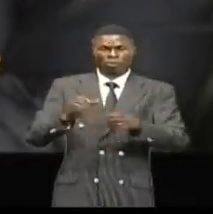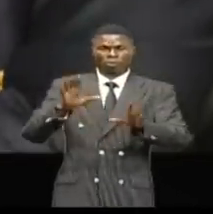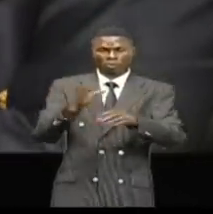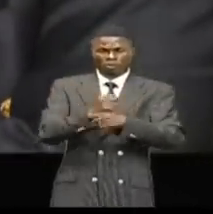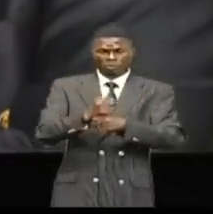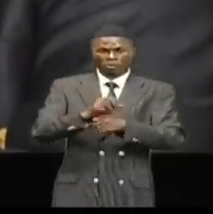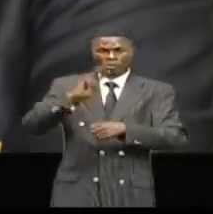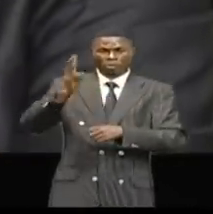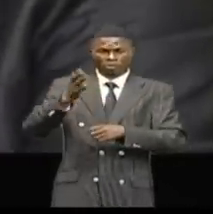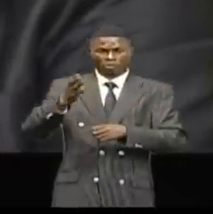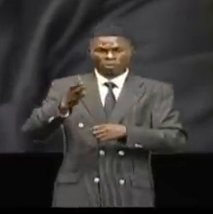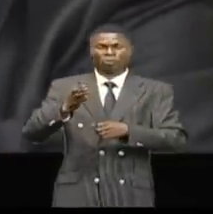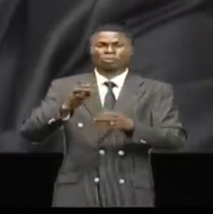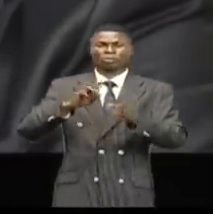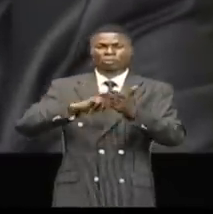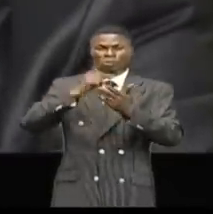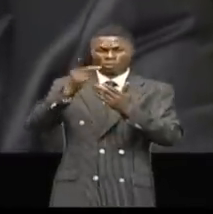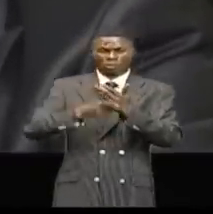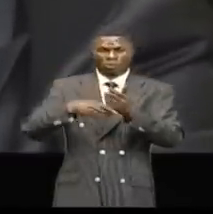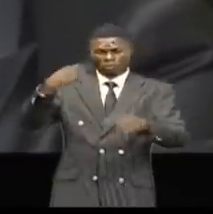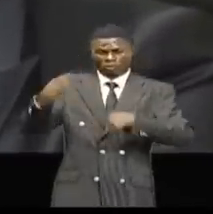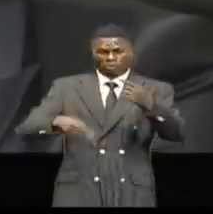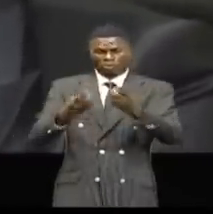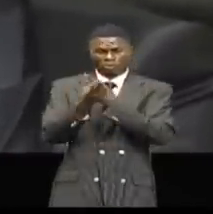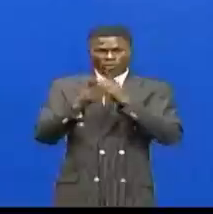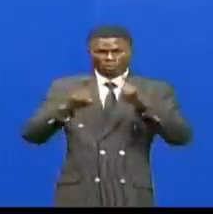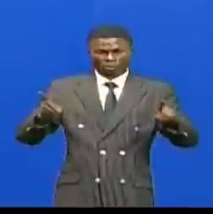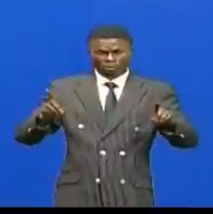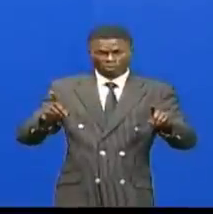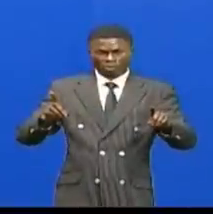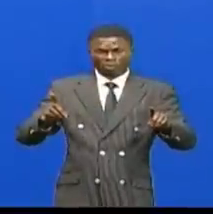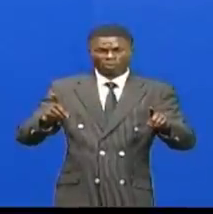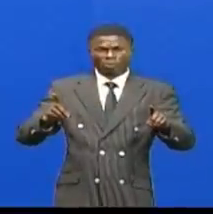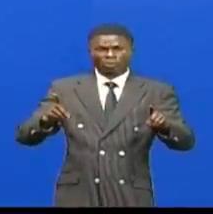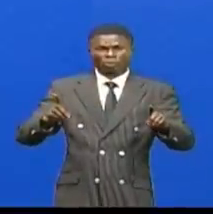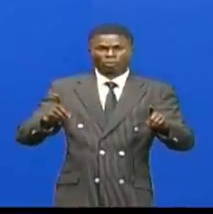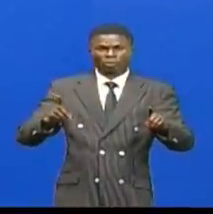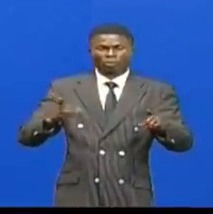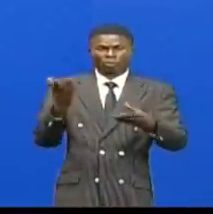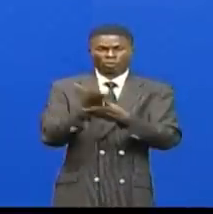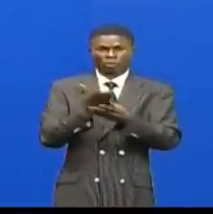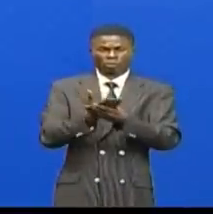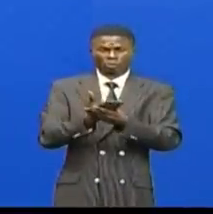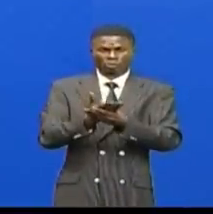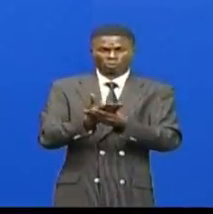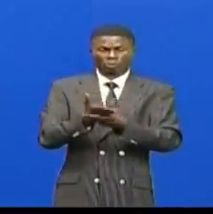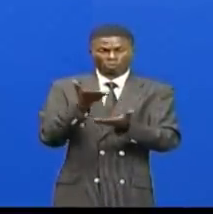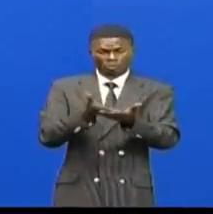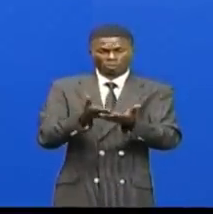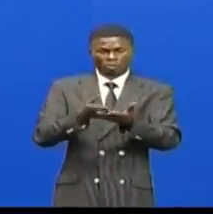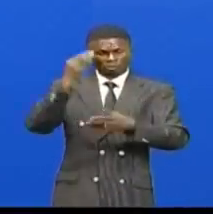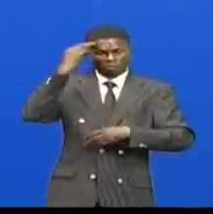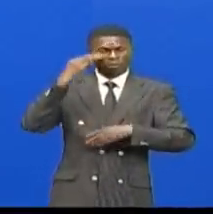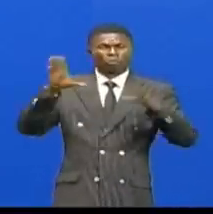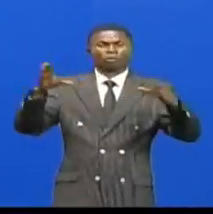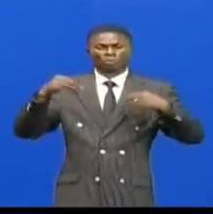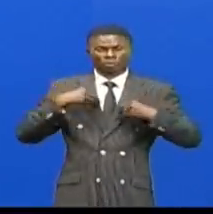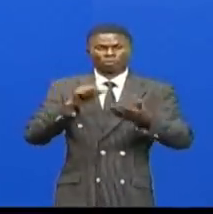la troisième revue. Après débat et délibération, ce dossier a été adopté par le